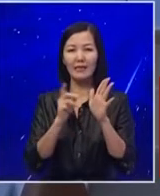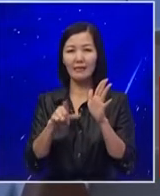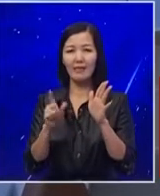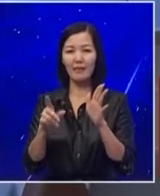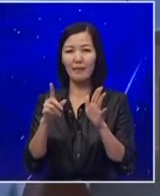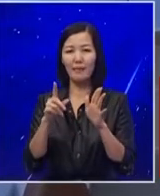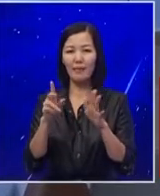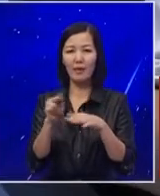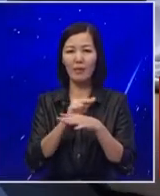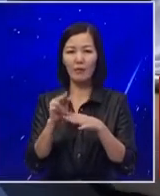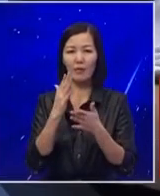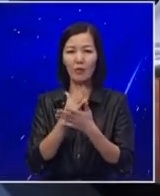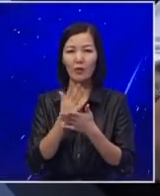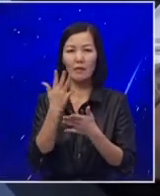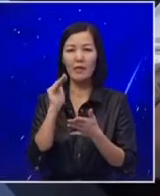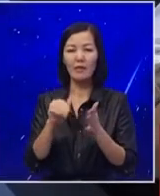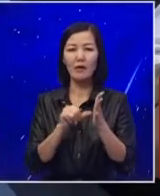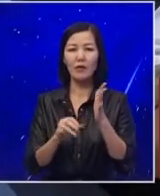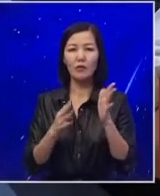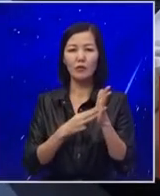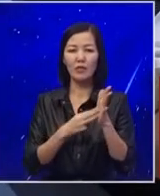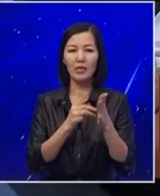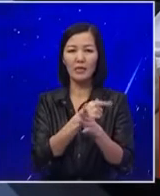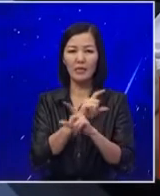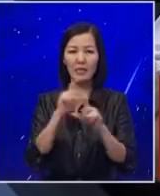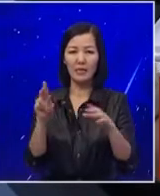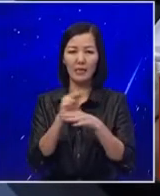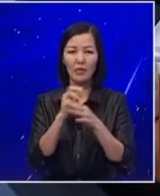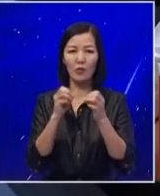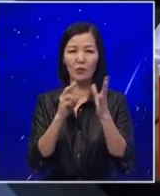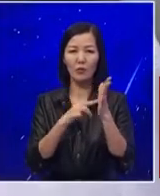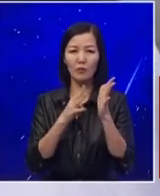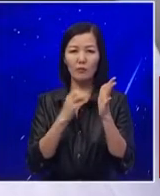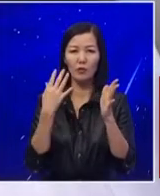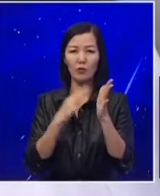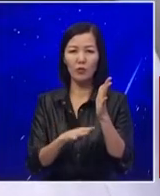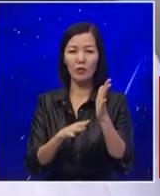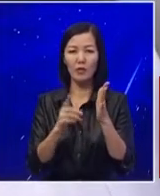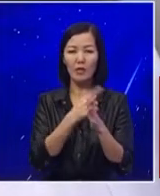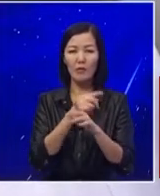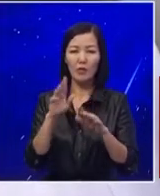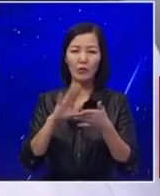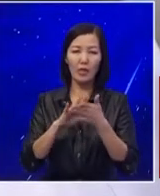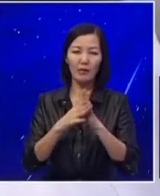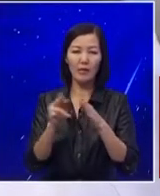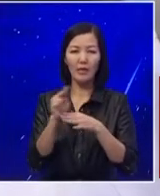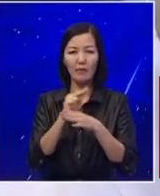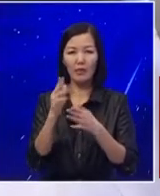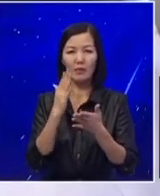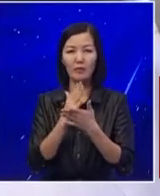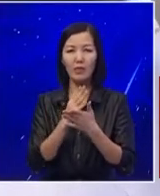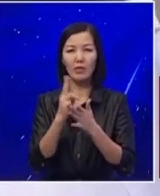23498 науқас ем қабылдауда, 5608-і стационарда, 17890-ы амбулаторлық жағдайда. Олардың